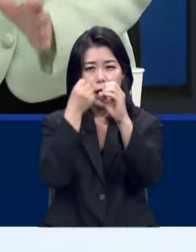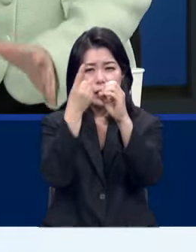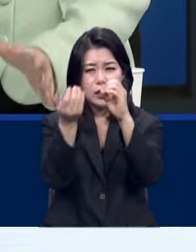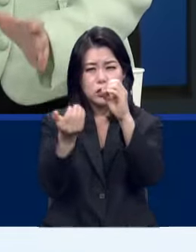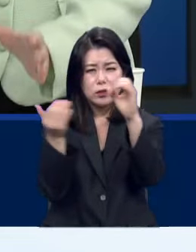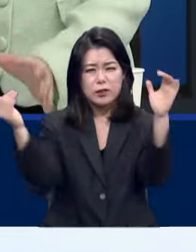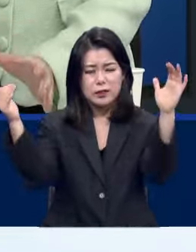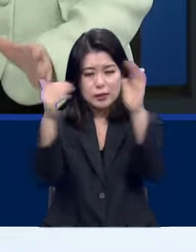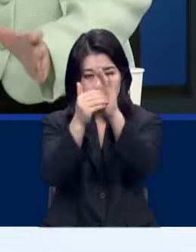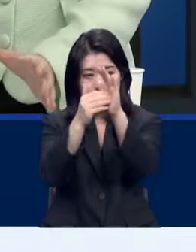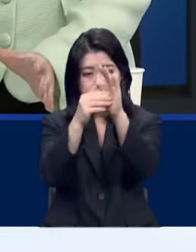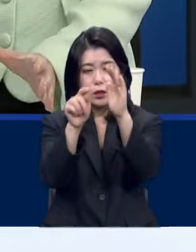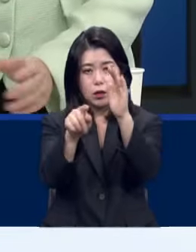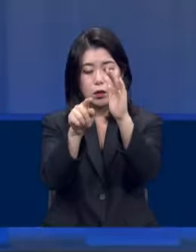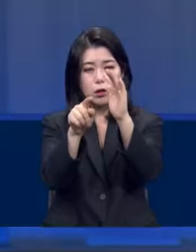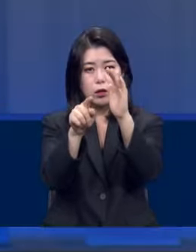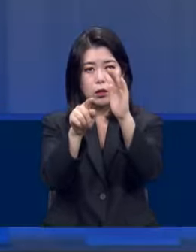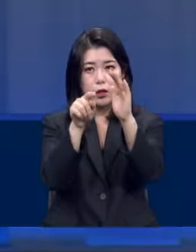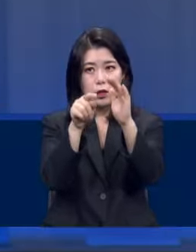전쯤에 종료된